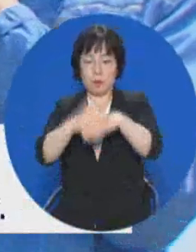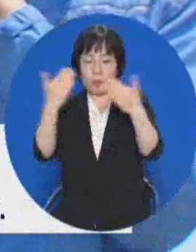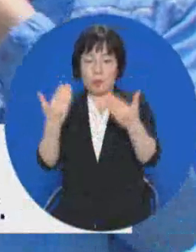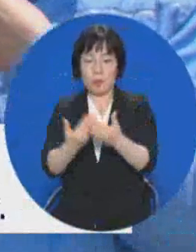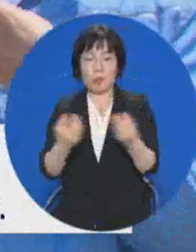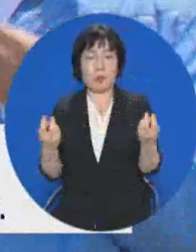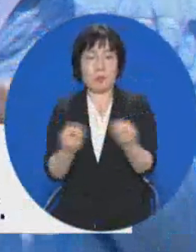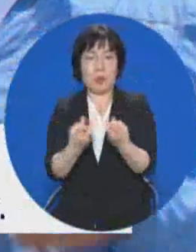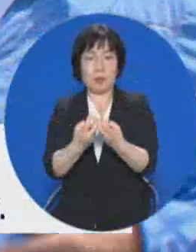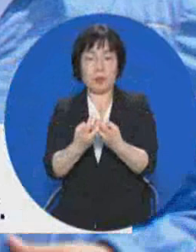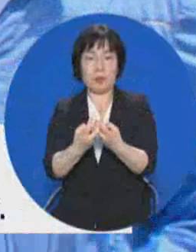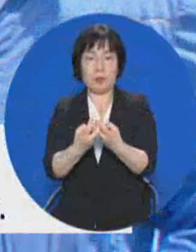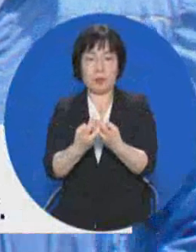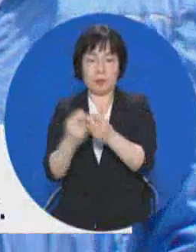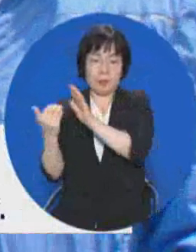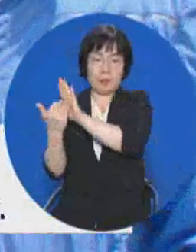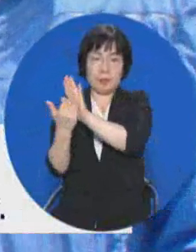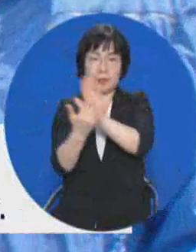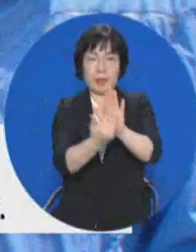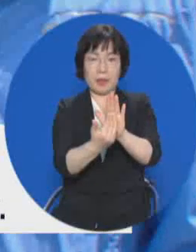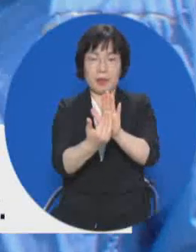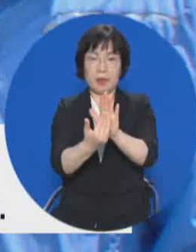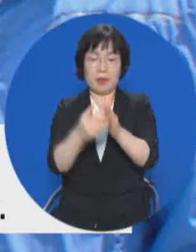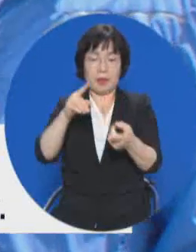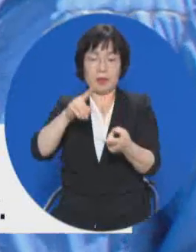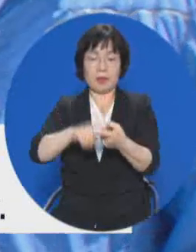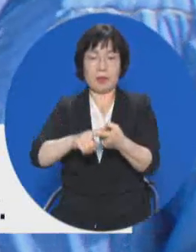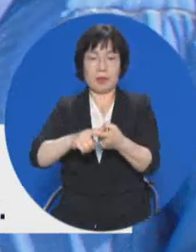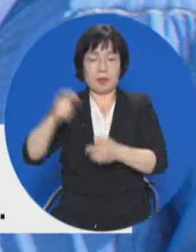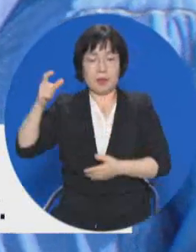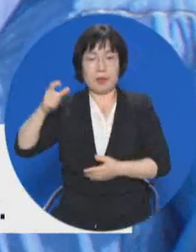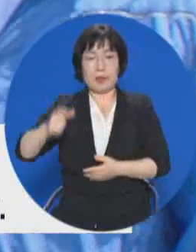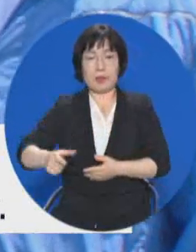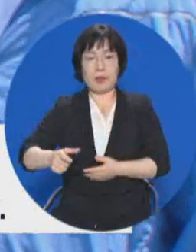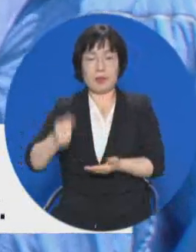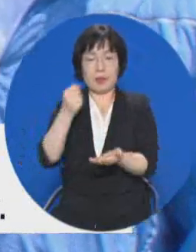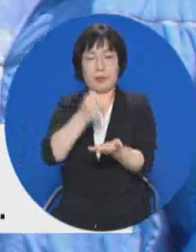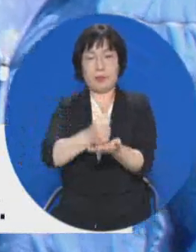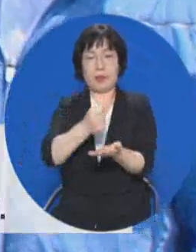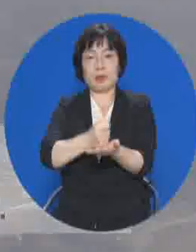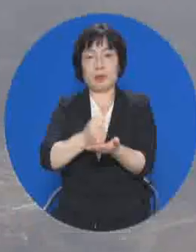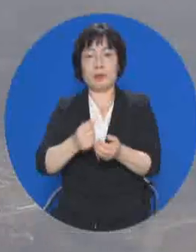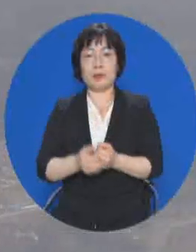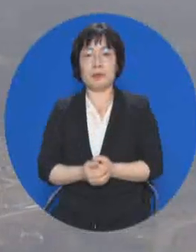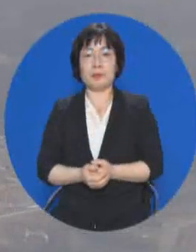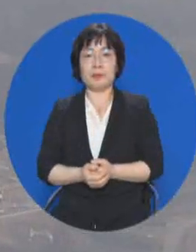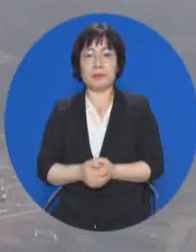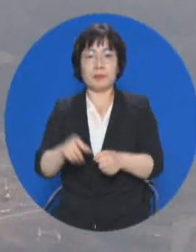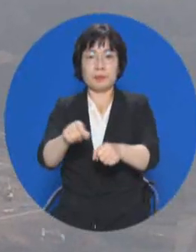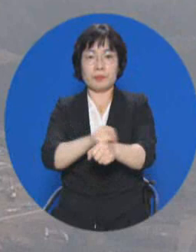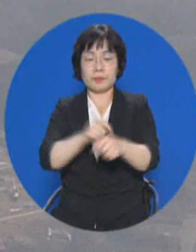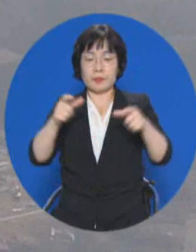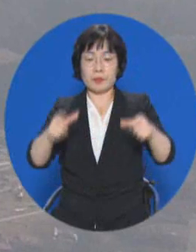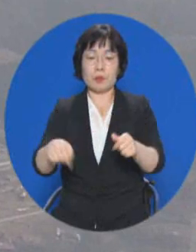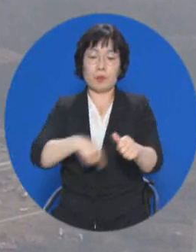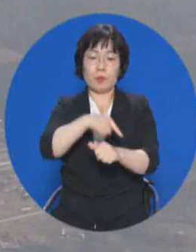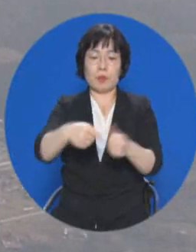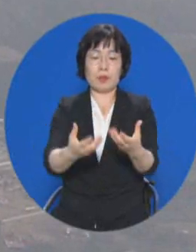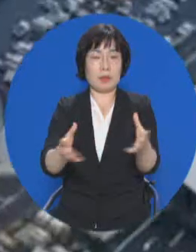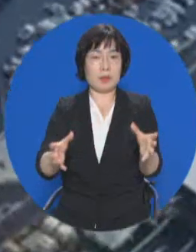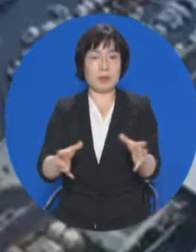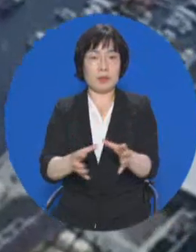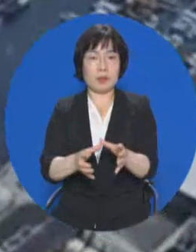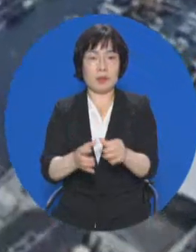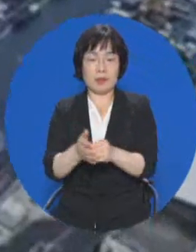수단과 방법을 동원하여 저지해 나갈 것을 강력히 규탄합니다. 특히 지역 환경단체들도